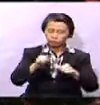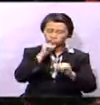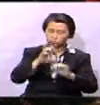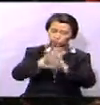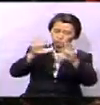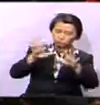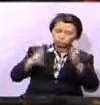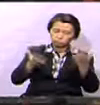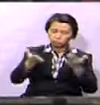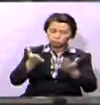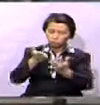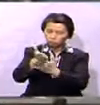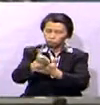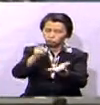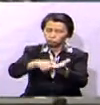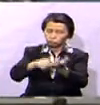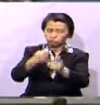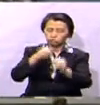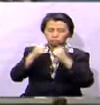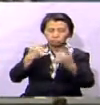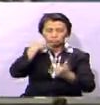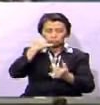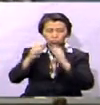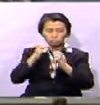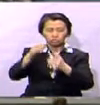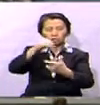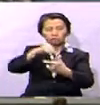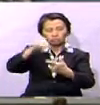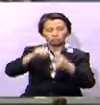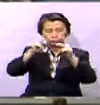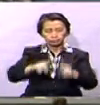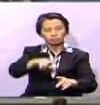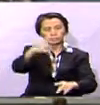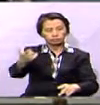jelas sama ada tebusan dituntut dari syarikat telekomunikasi atau pihak lain.